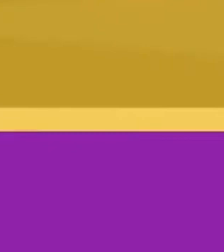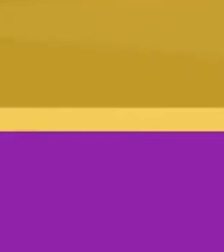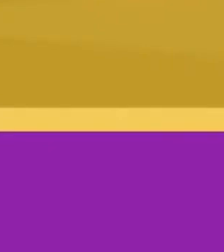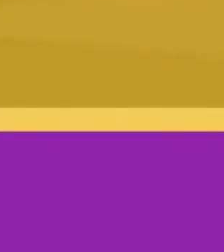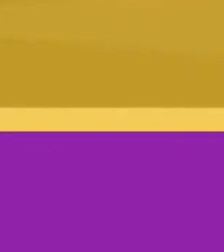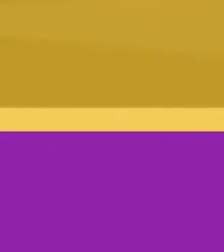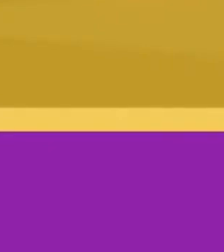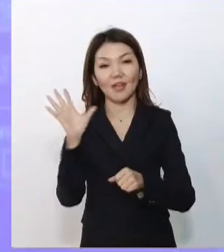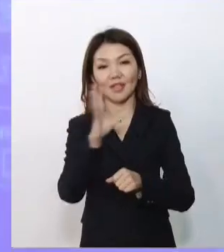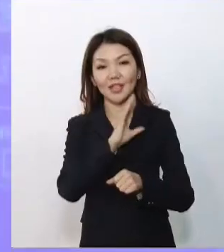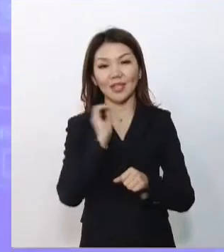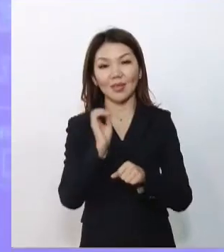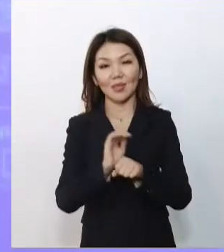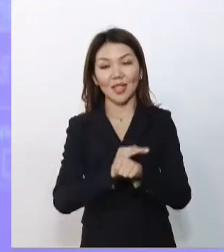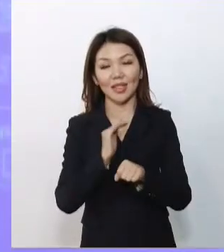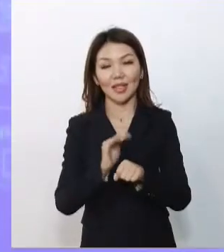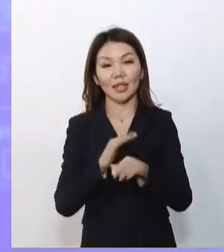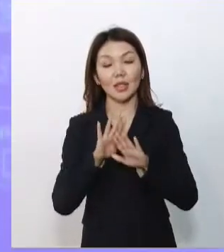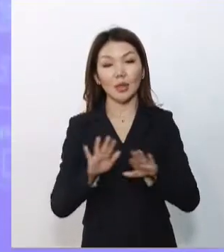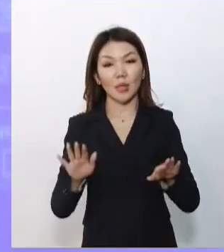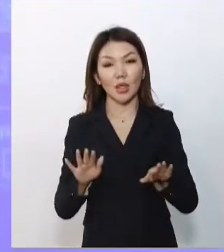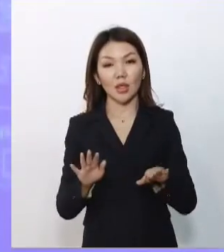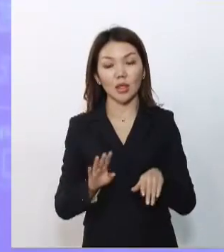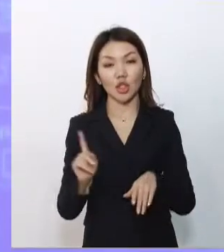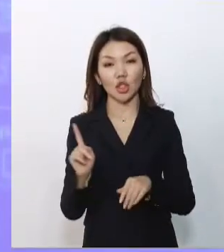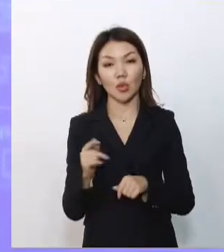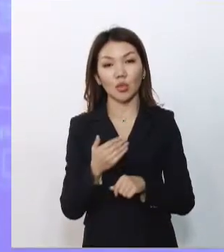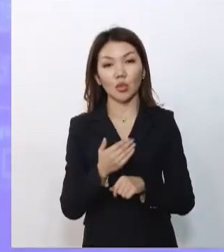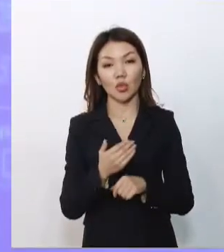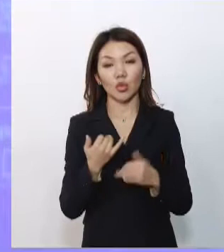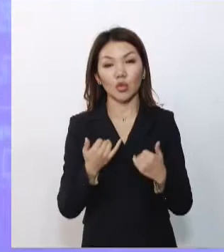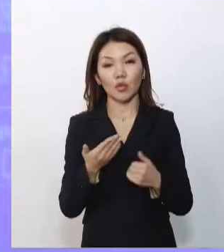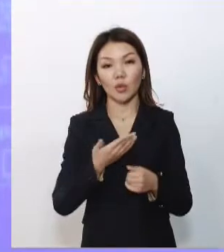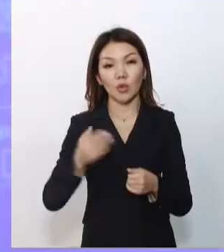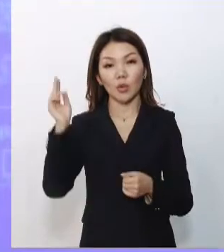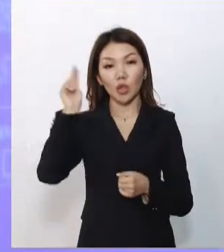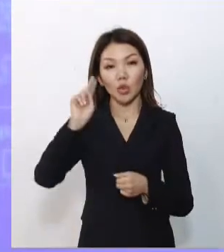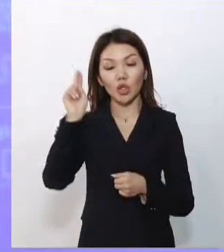Телеурок. Ребята, чему учились сегодня на уроке?